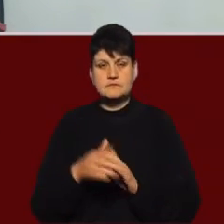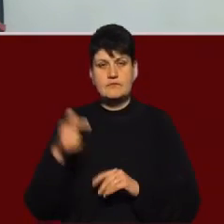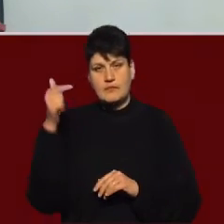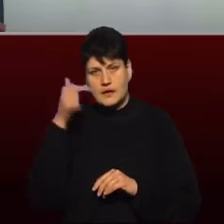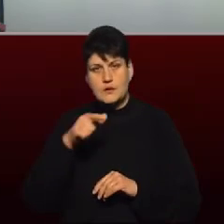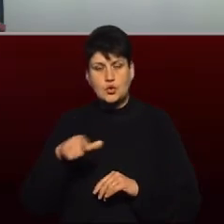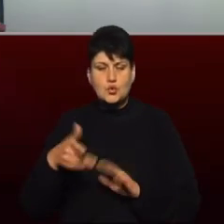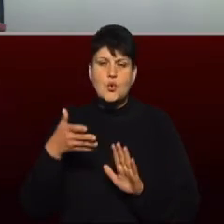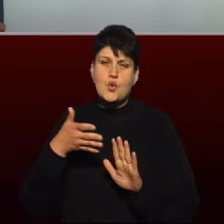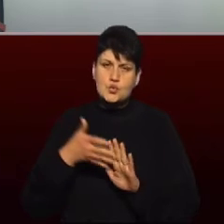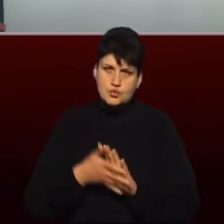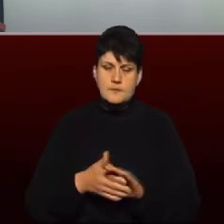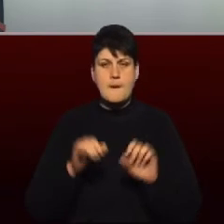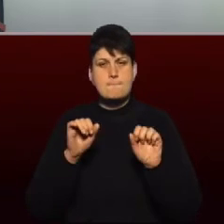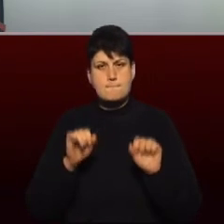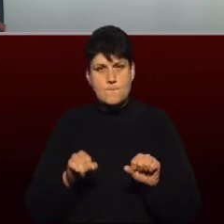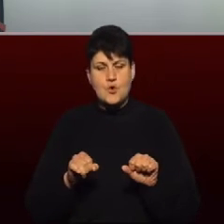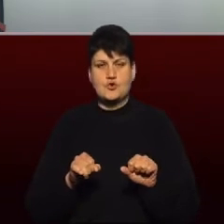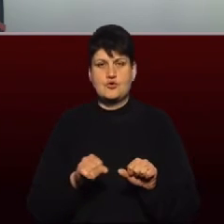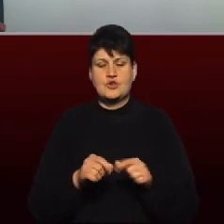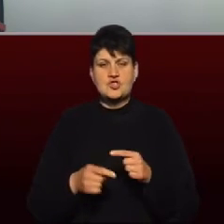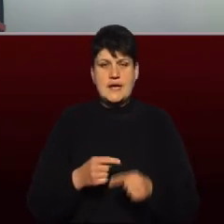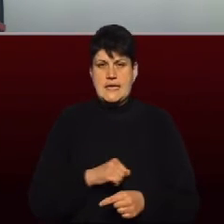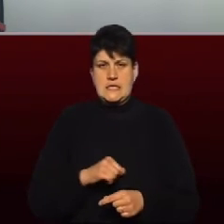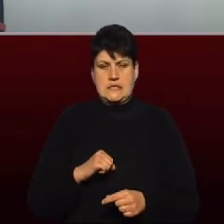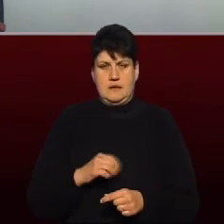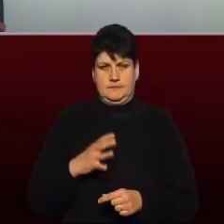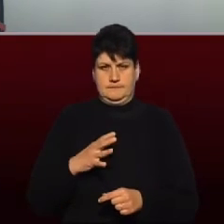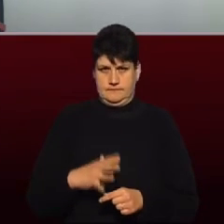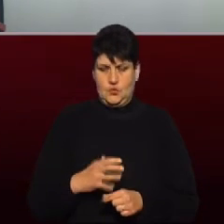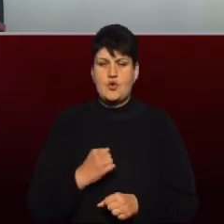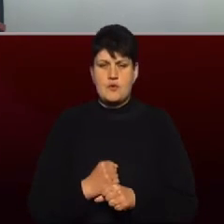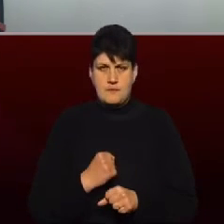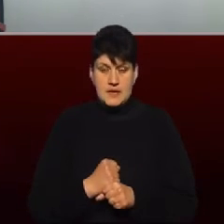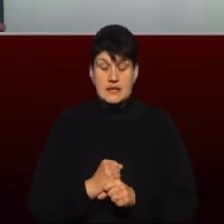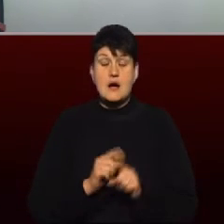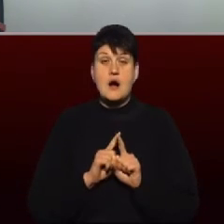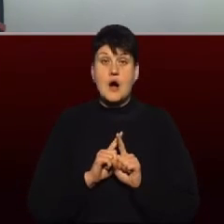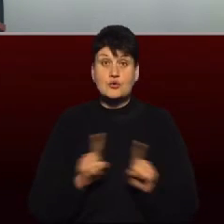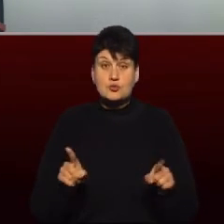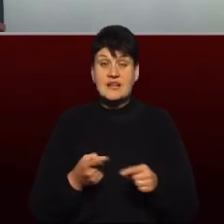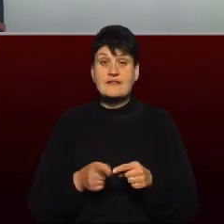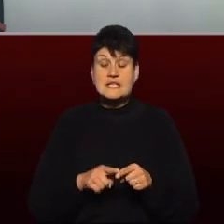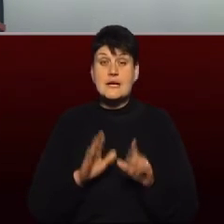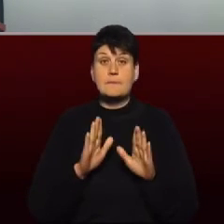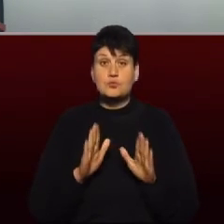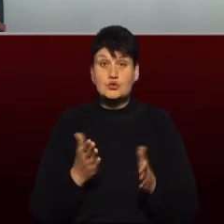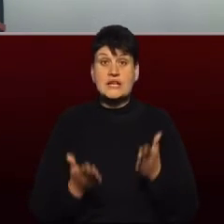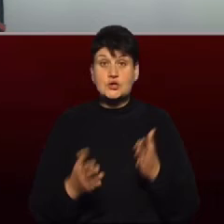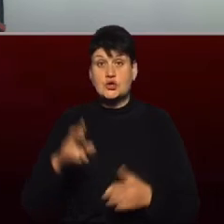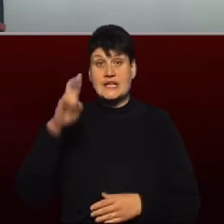через саморегуляцію це робити. І особливо це буде нагнітатися, якщо держава буде